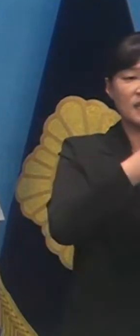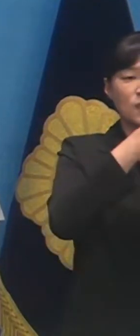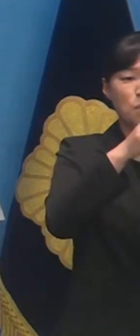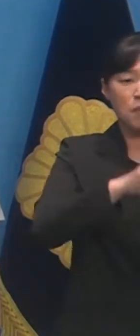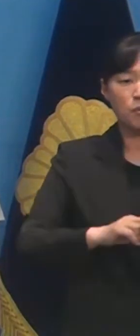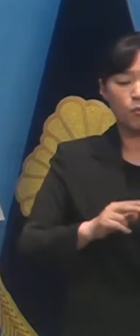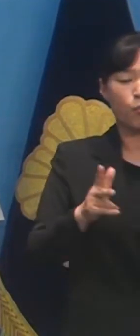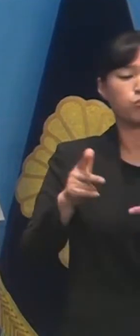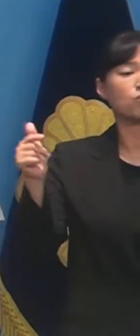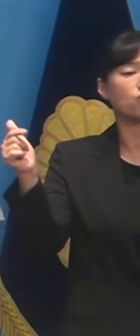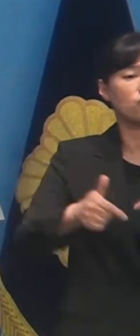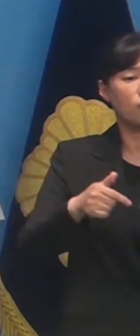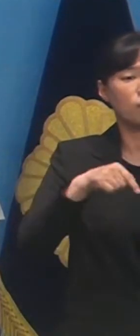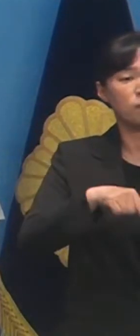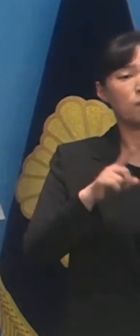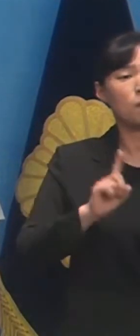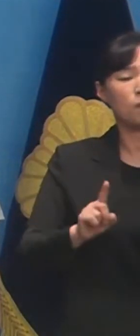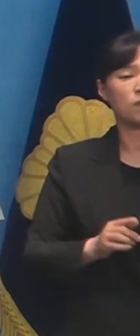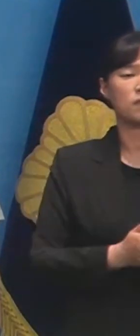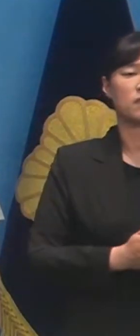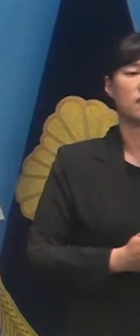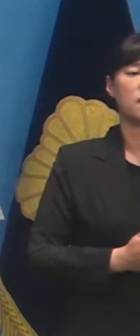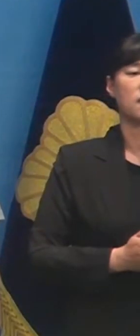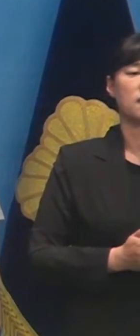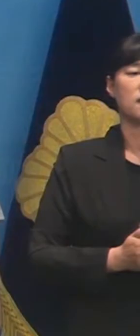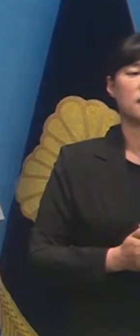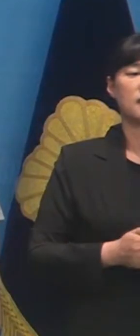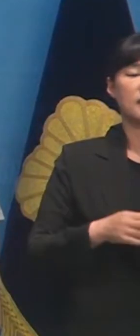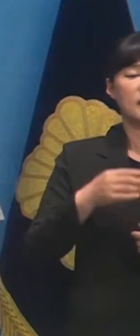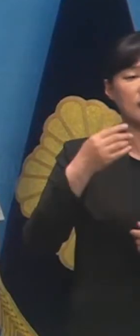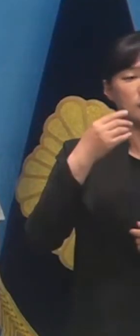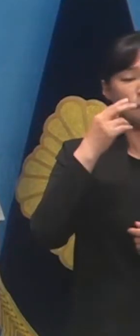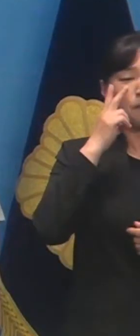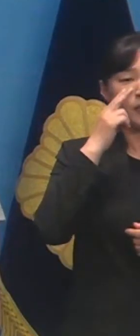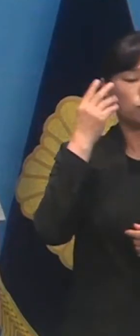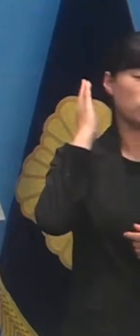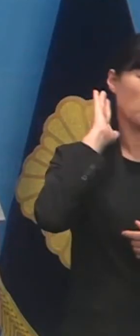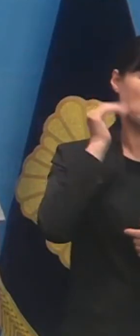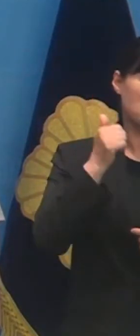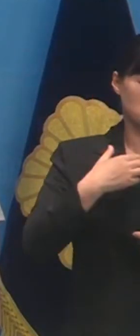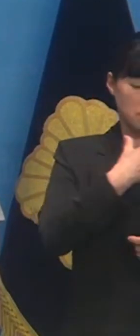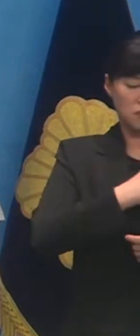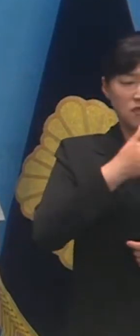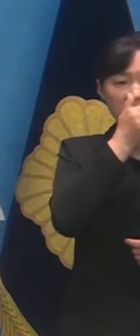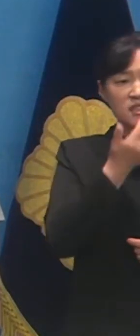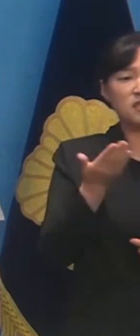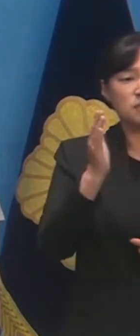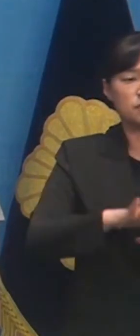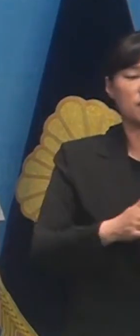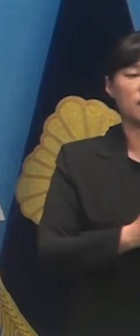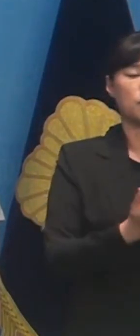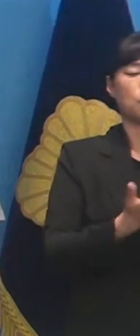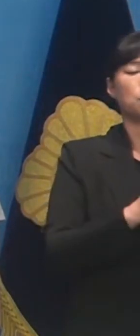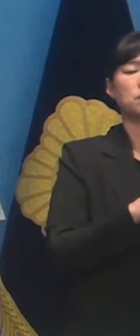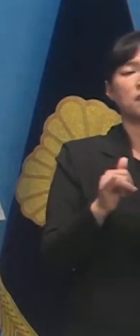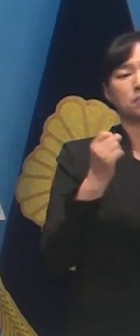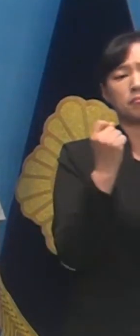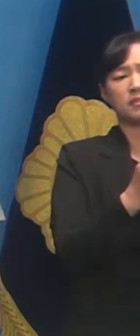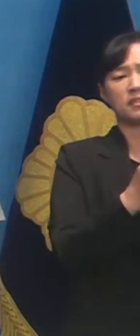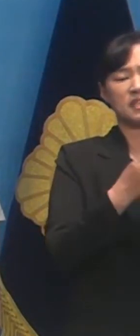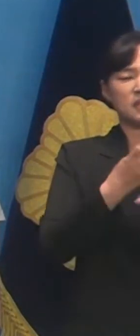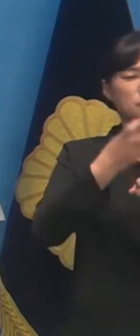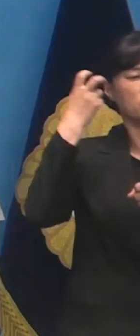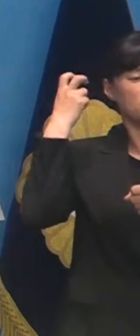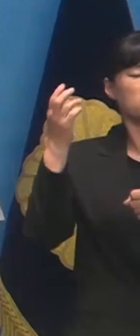공장 출소였습니까? 바다 건너 트럼프도 걱정이지만 우리 노동자는 이미